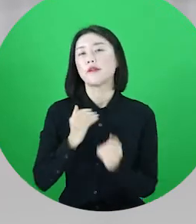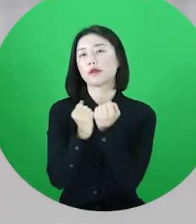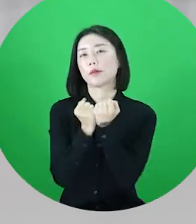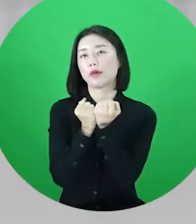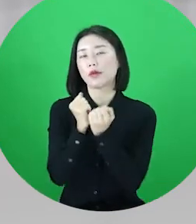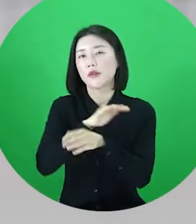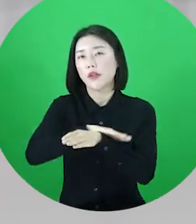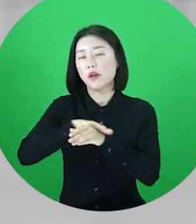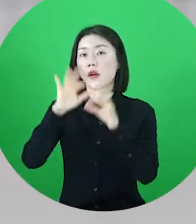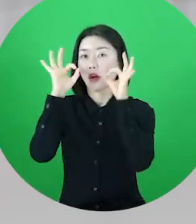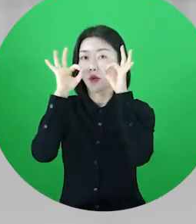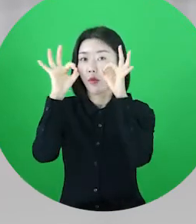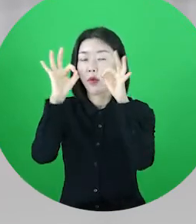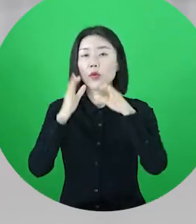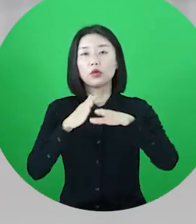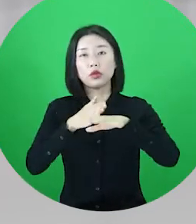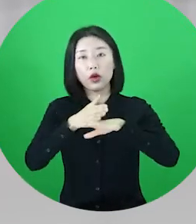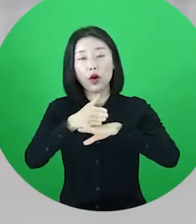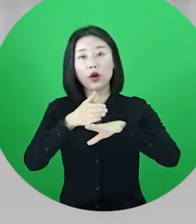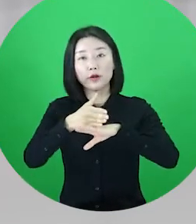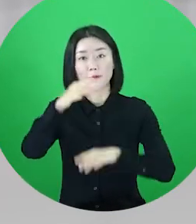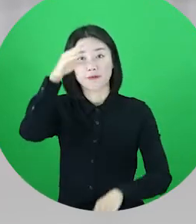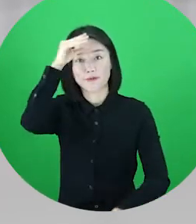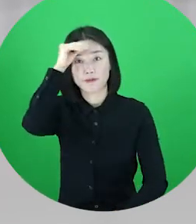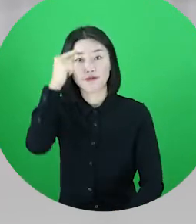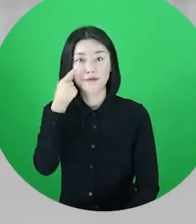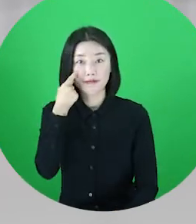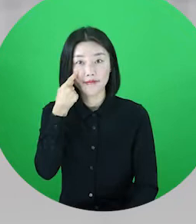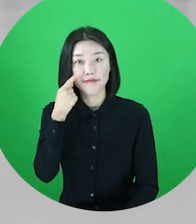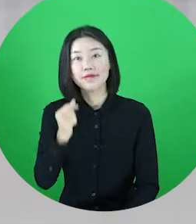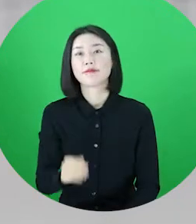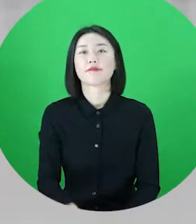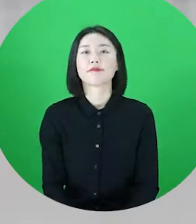듣고 천천히 조심해서 같이 해볼게요.